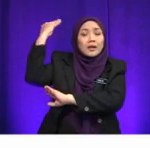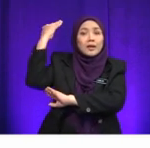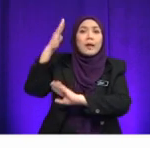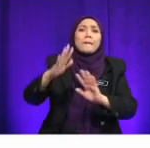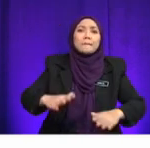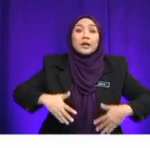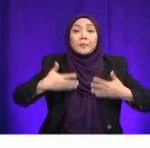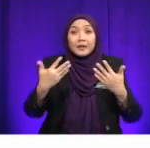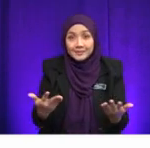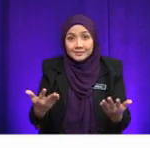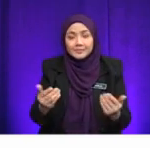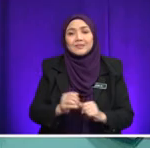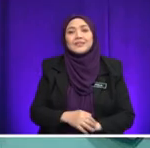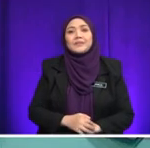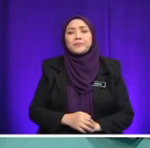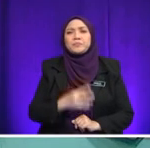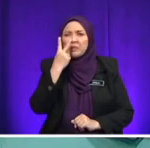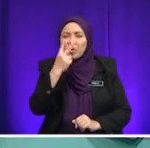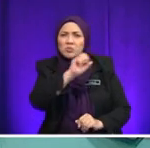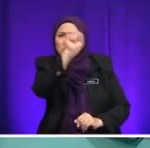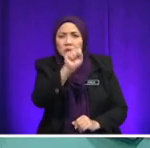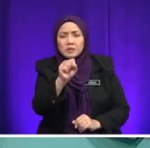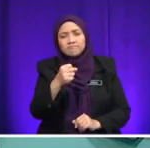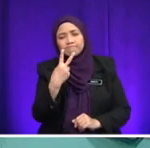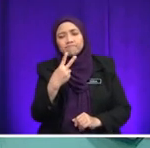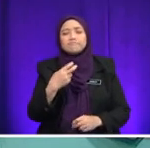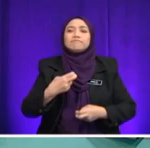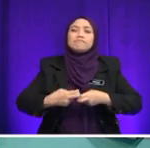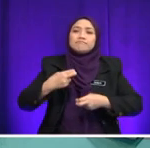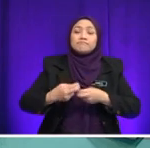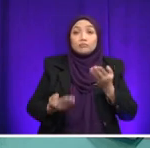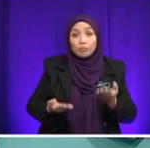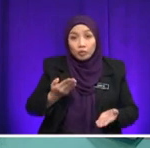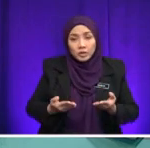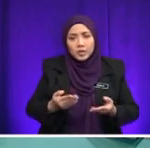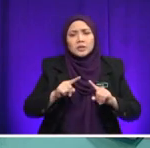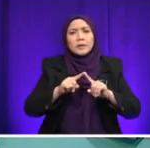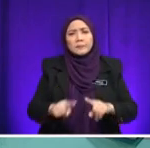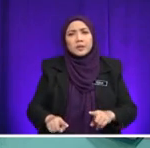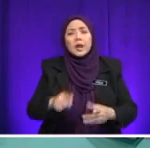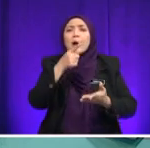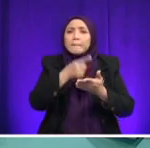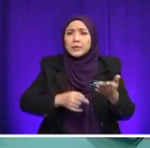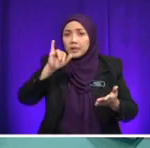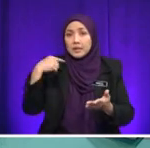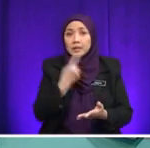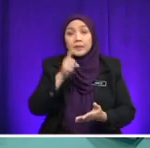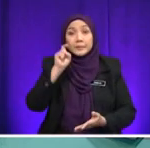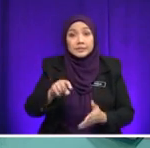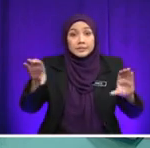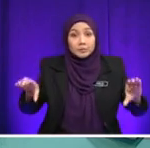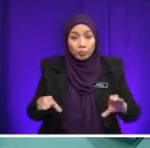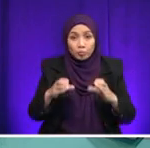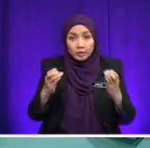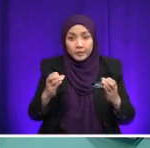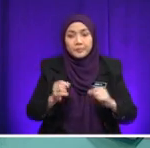macam soal ini macam susah tapi sebenarnya apa yang kita Kenu buat sebenarnya nak mempertahankan kedaulatan itu adalah